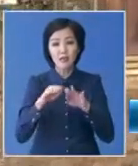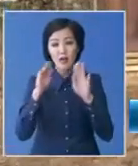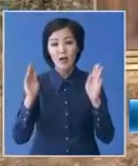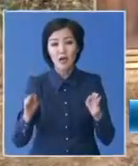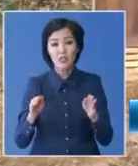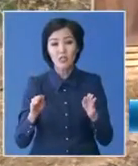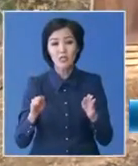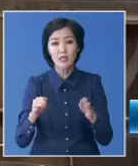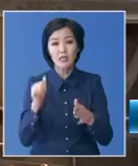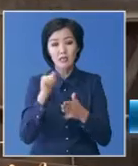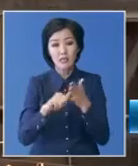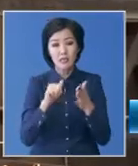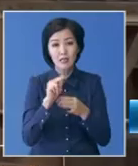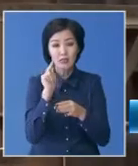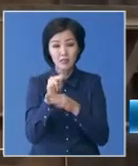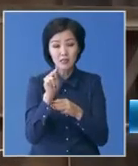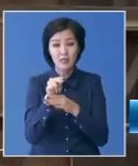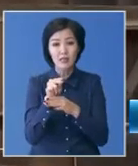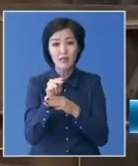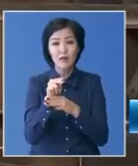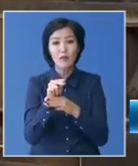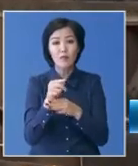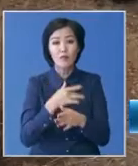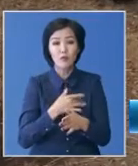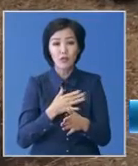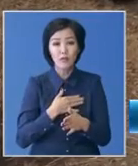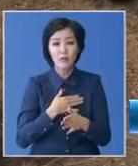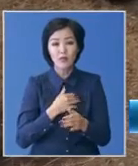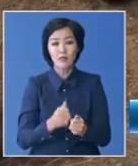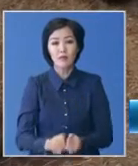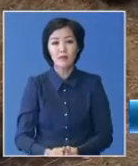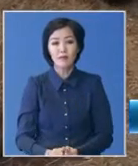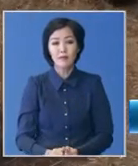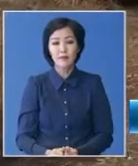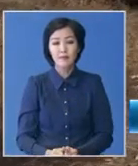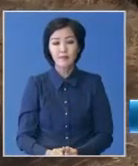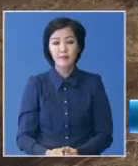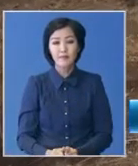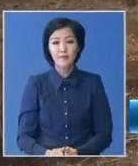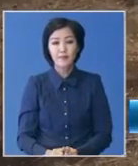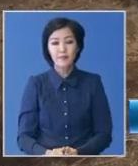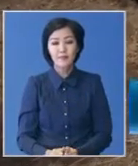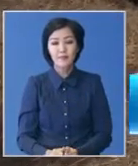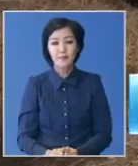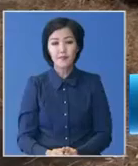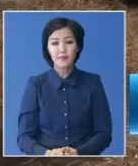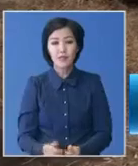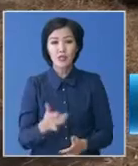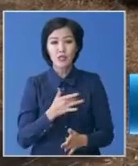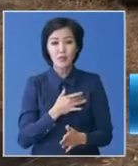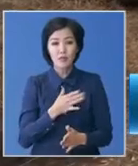Алайда әкімдіктегілер бұл жеке меншіктің иелігінде екенін айтады. Бұл тұпы енді неге жеке